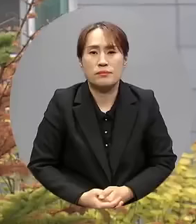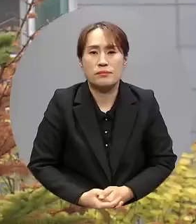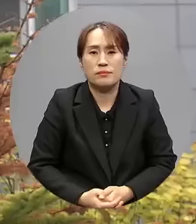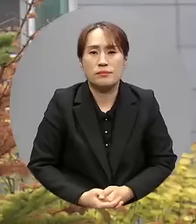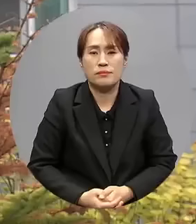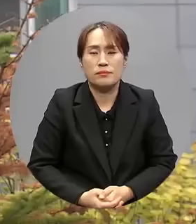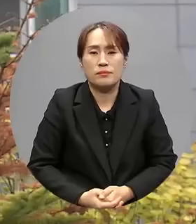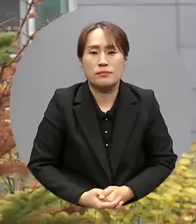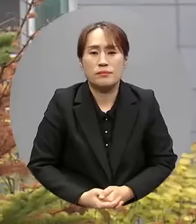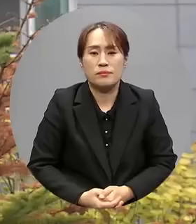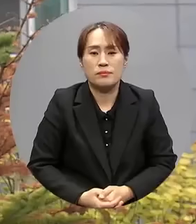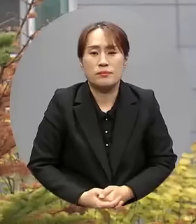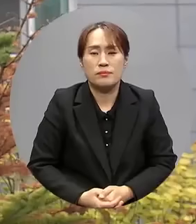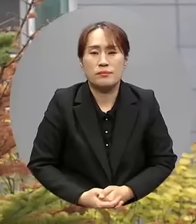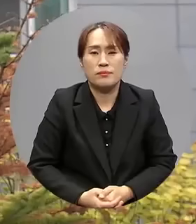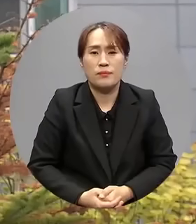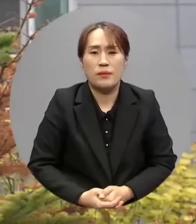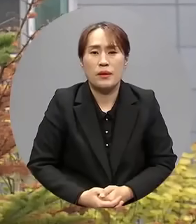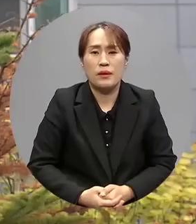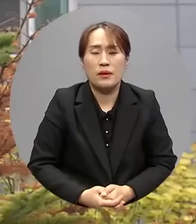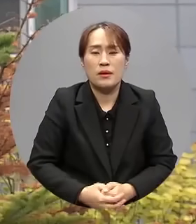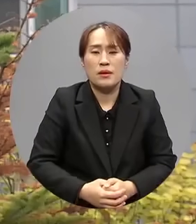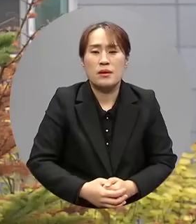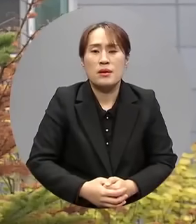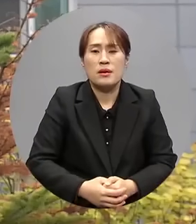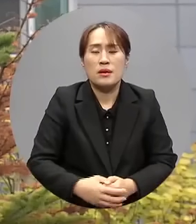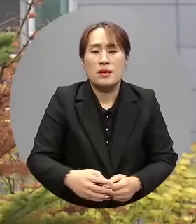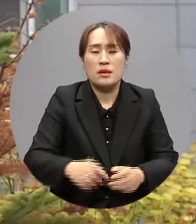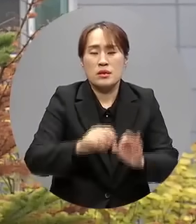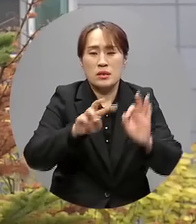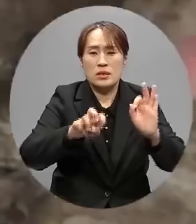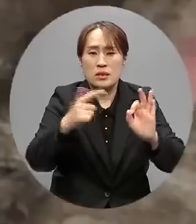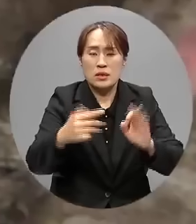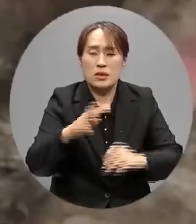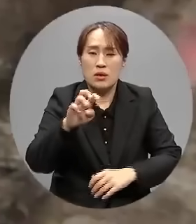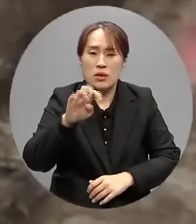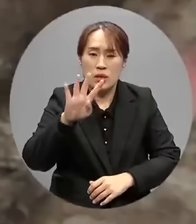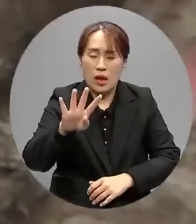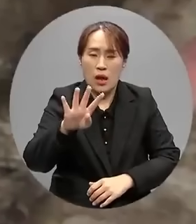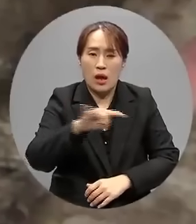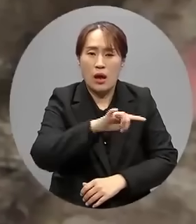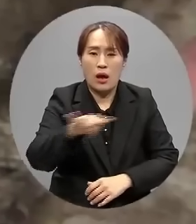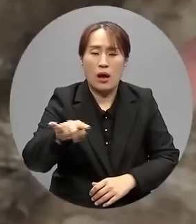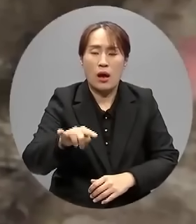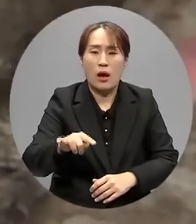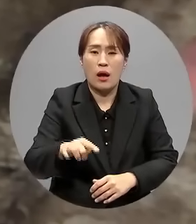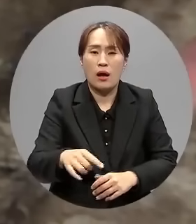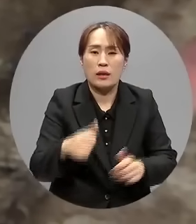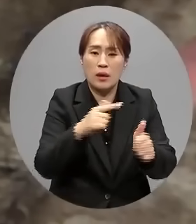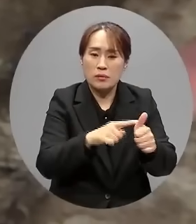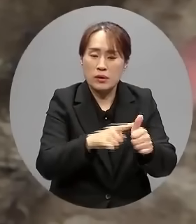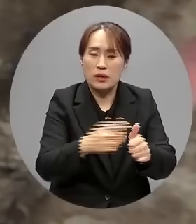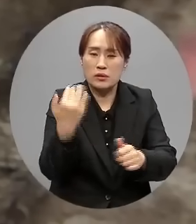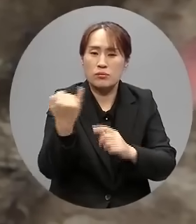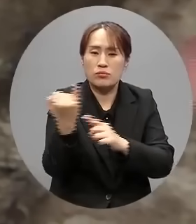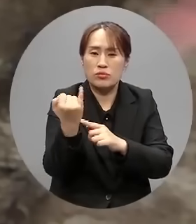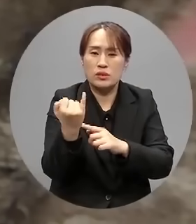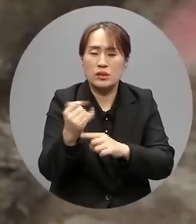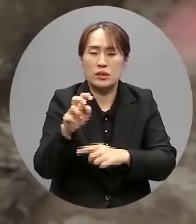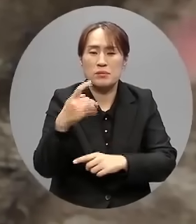기자입니다 지난 26일이 아파트 단지에서 34살 이집트 국정 남성이 전부인인 30대